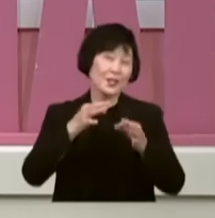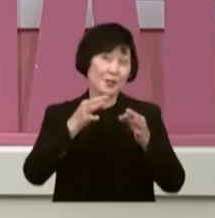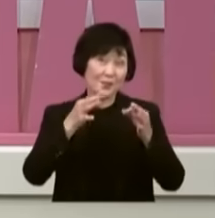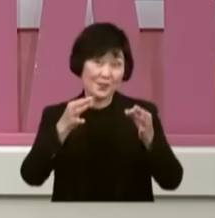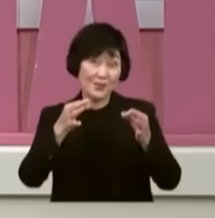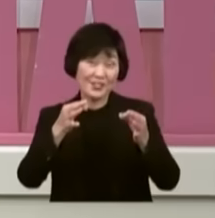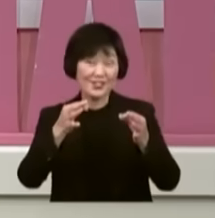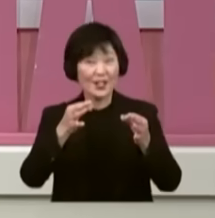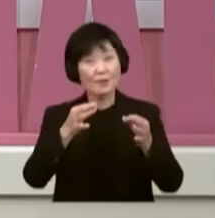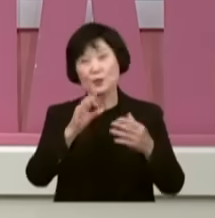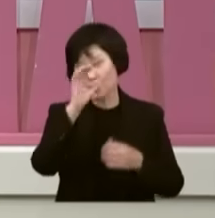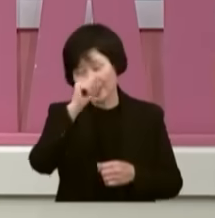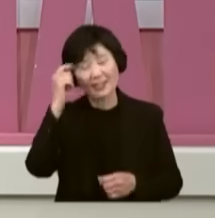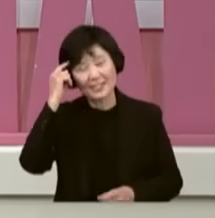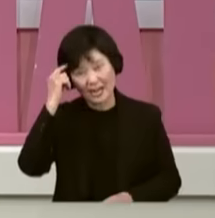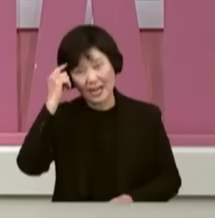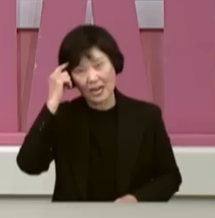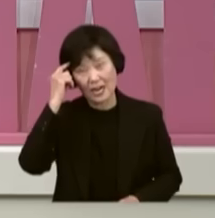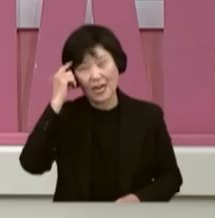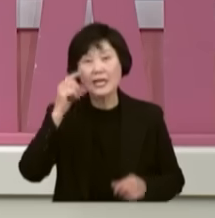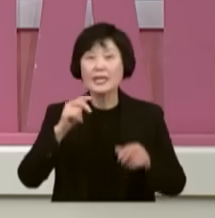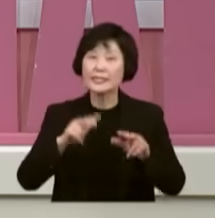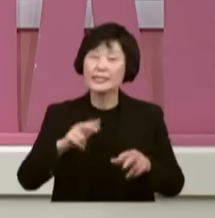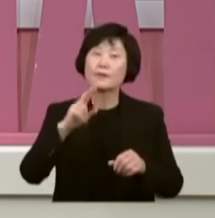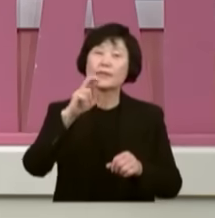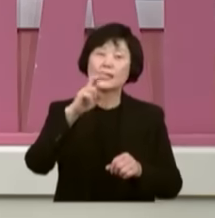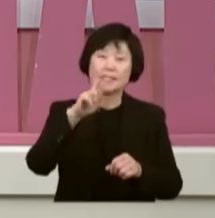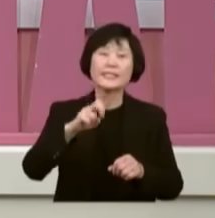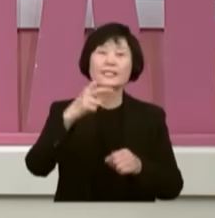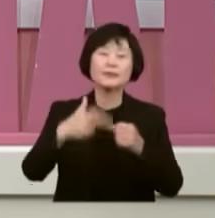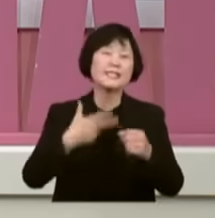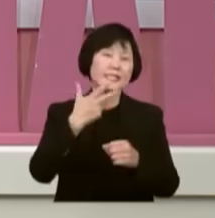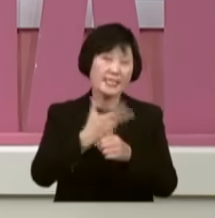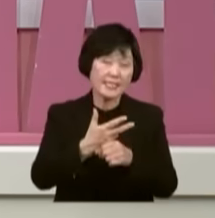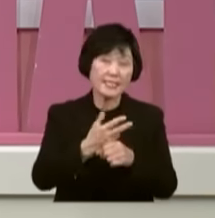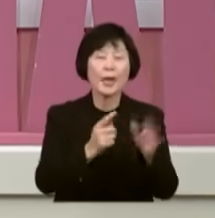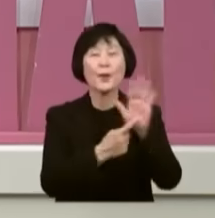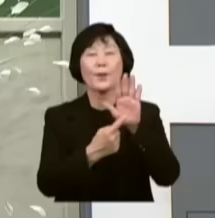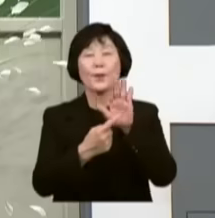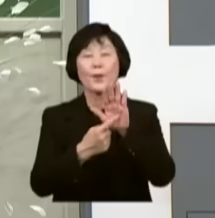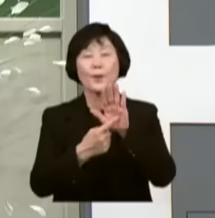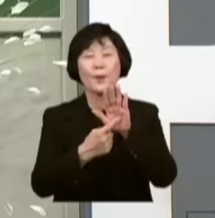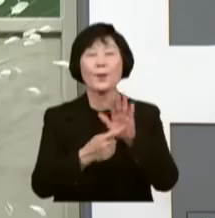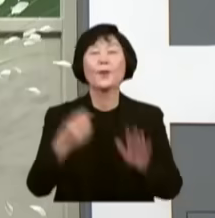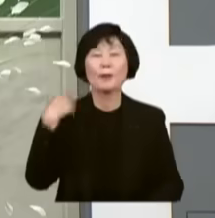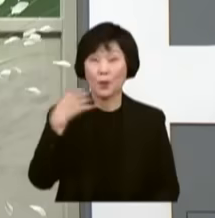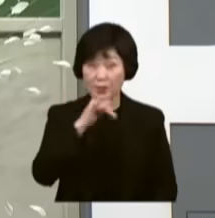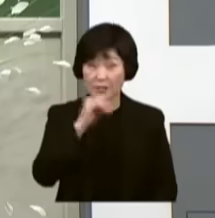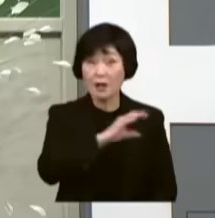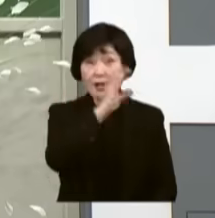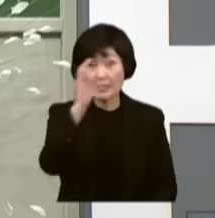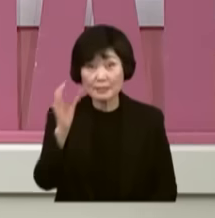이제 제가 지금 한 27년째 홍보대사를 맡고 있는데 세브란스 병원에 이제 크리스마스